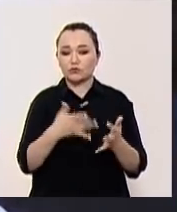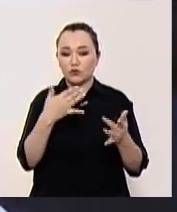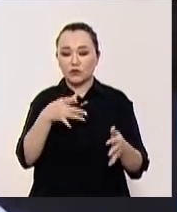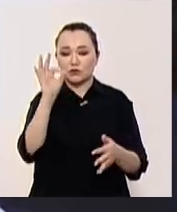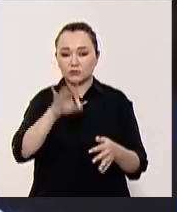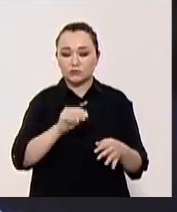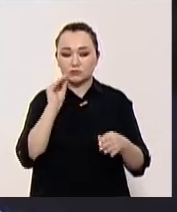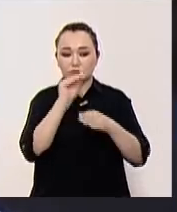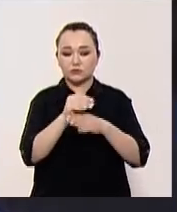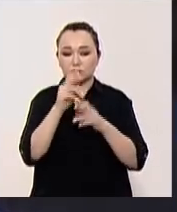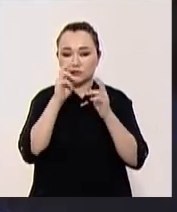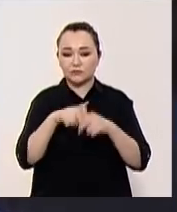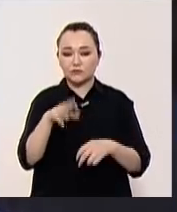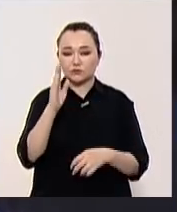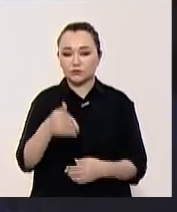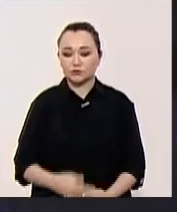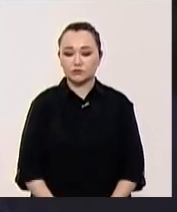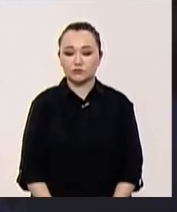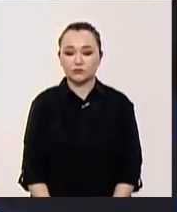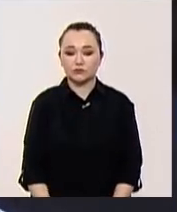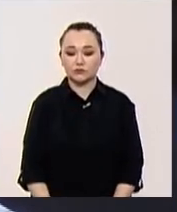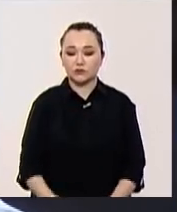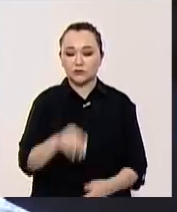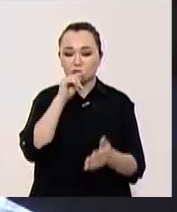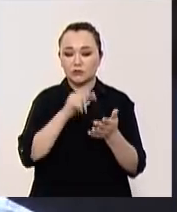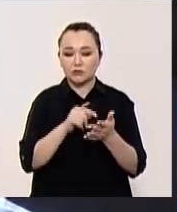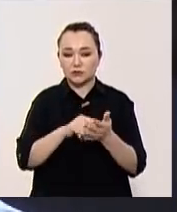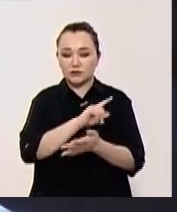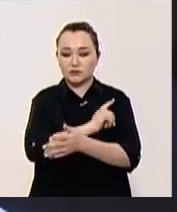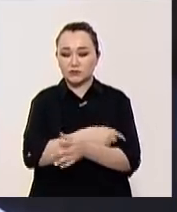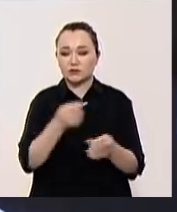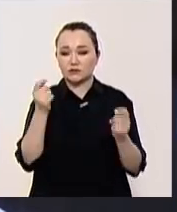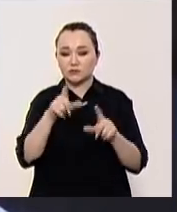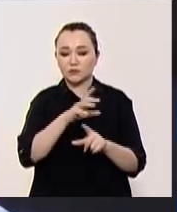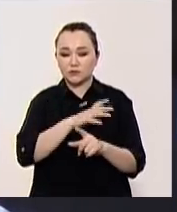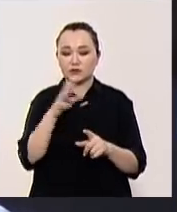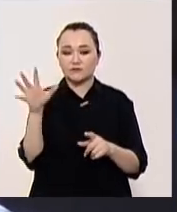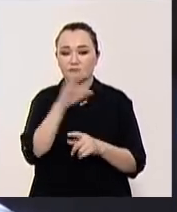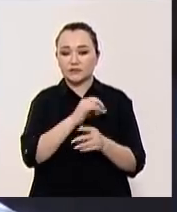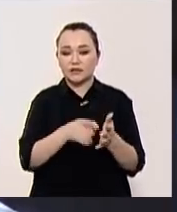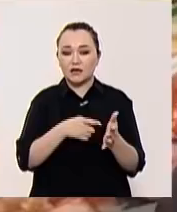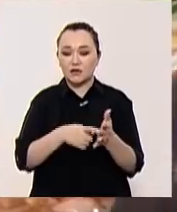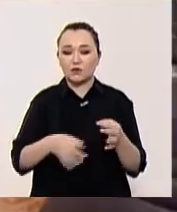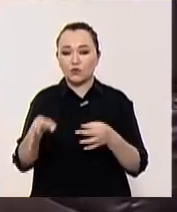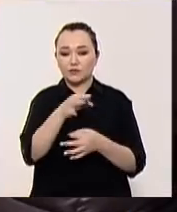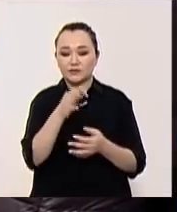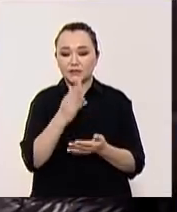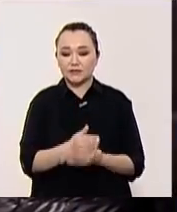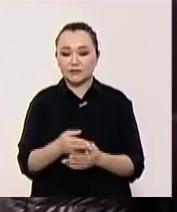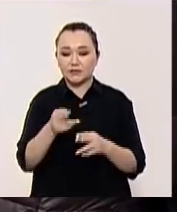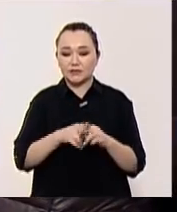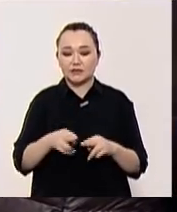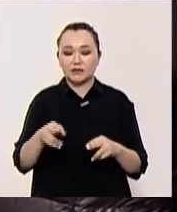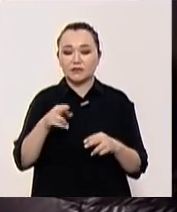пайызға өскенін тексермек. Құс еті қатты қымбаттаған өңірлердің қатарында Қарағанды облысы да бар. Өңірде